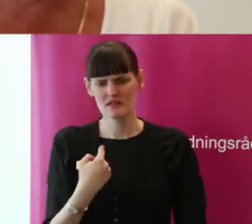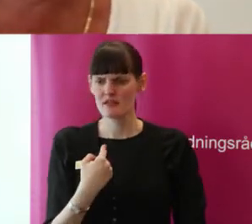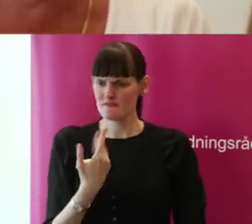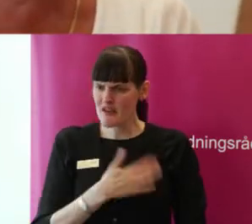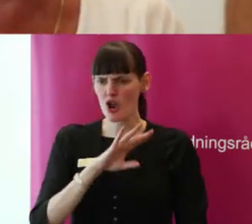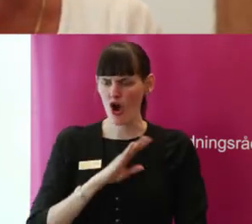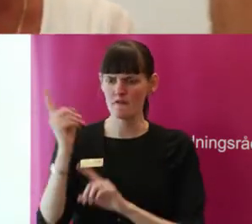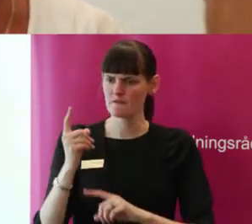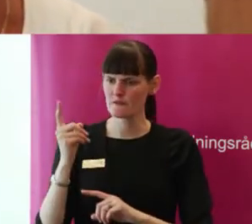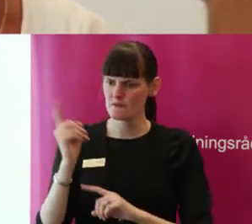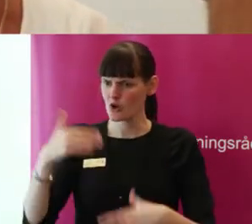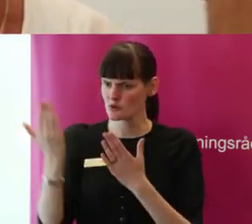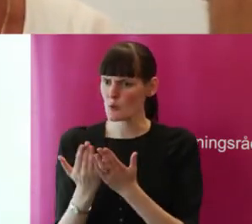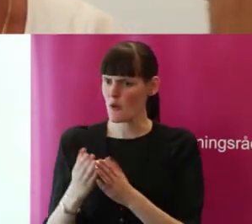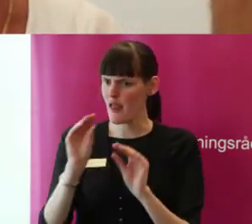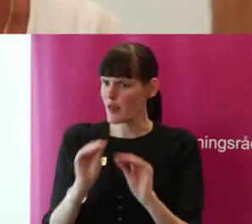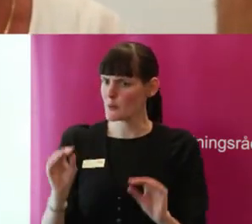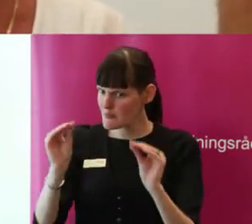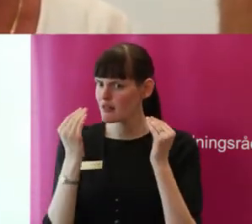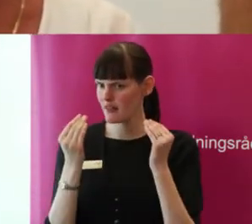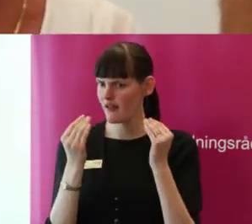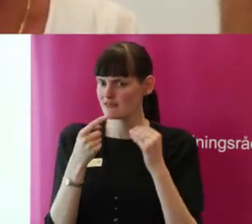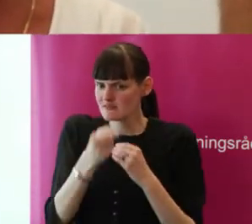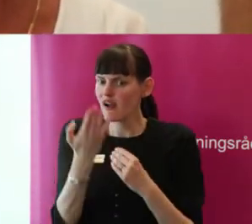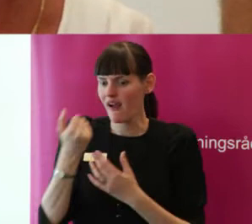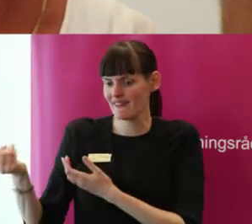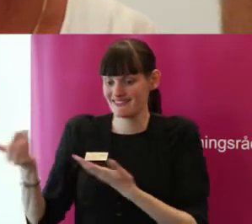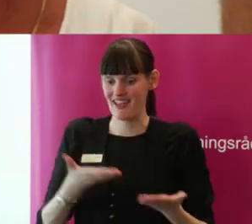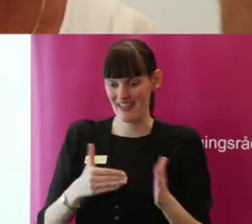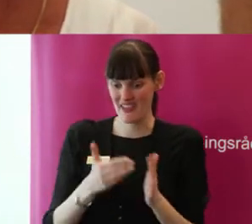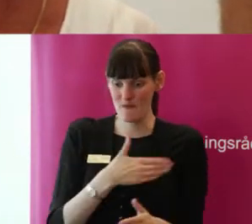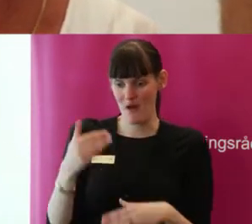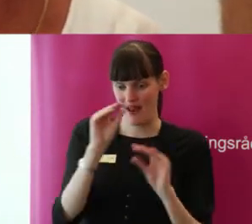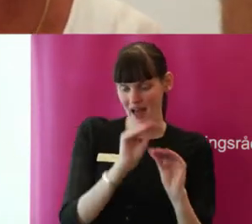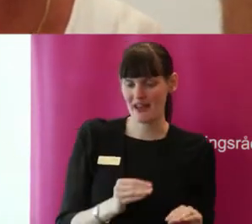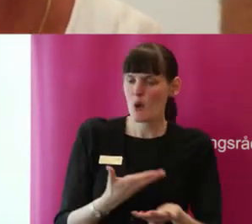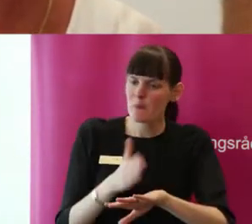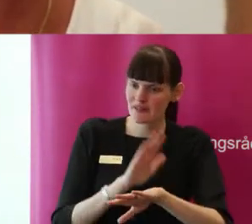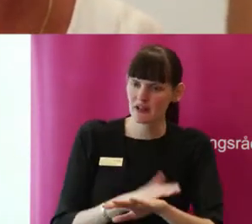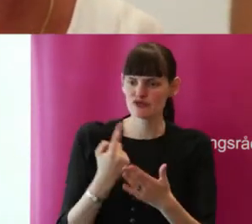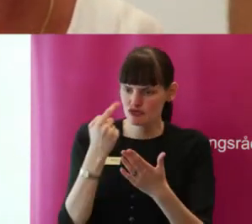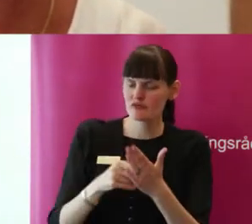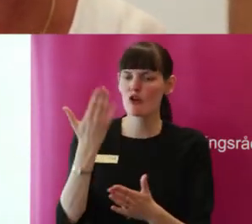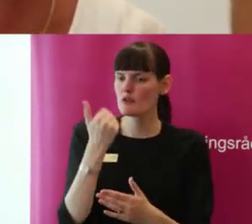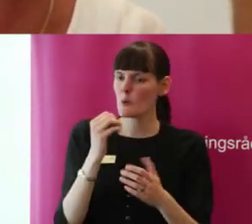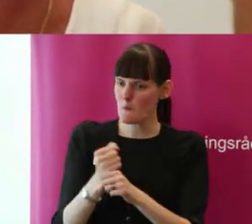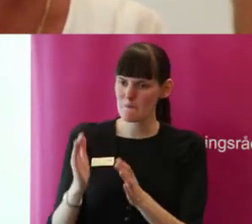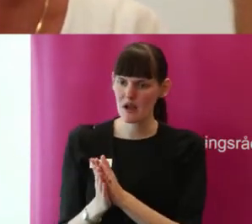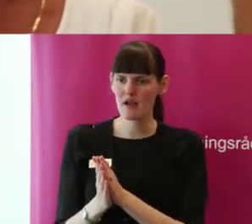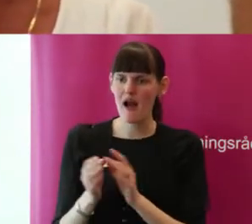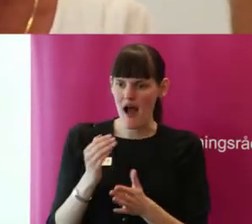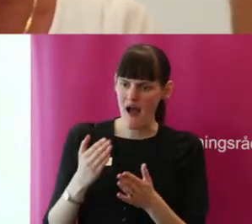folkhögskollärarutbildning som ska ge våra folkhögskollärare så pass mycket kompetens att man kan jobba med allmän kurs och ge behörighet i